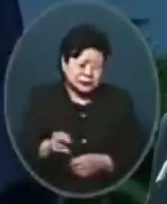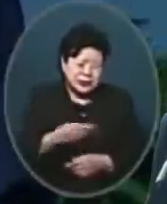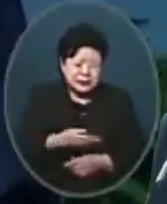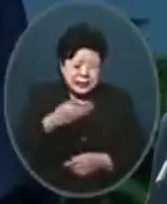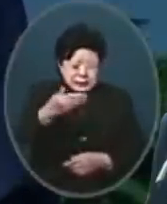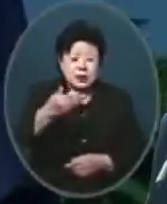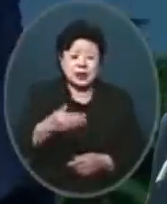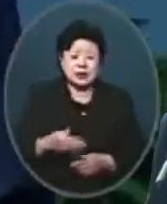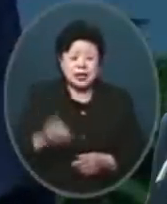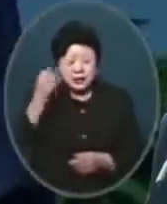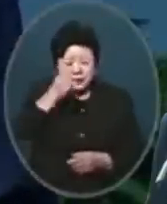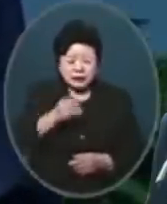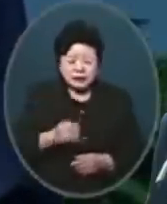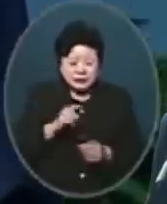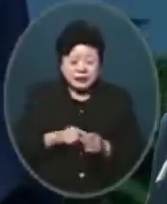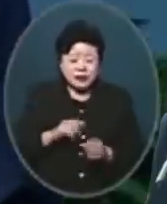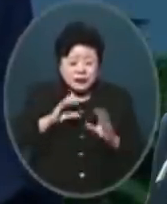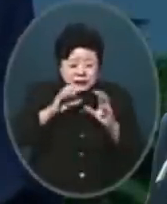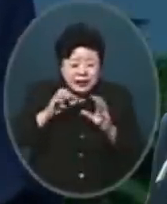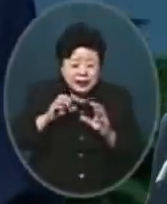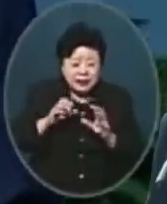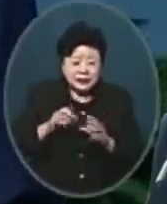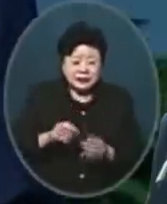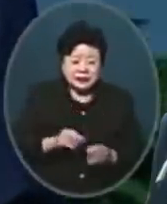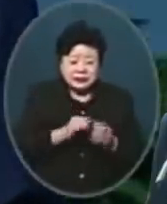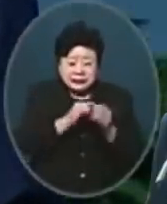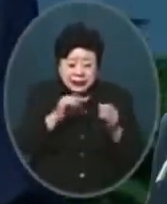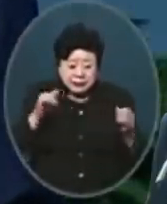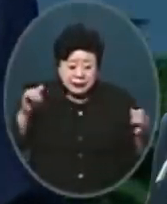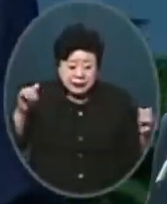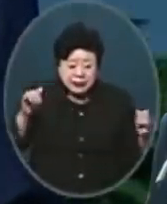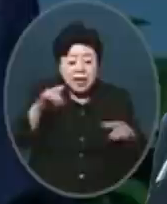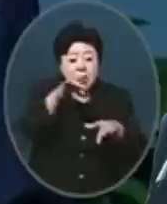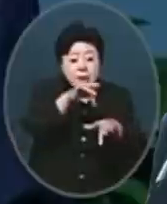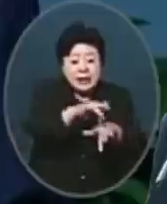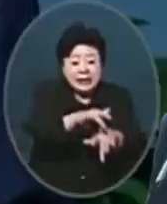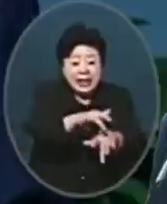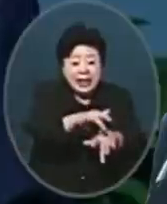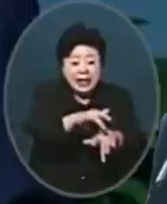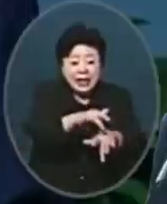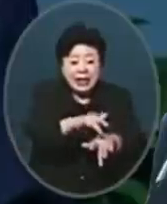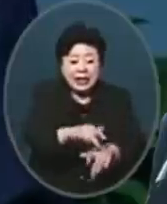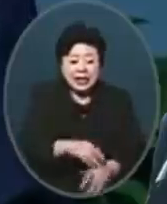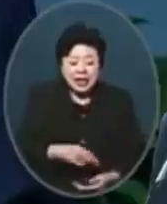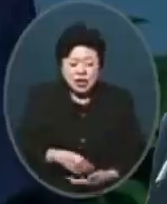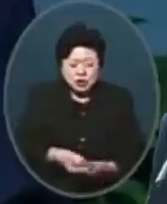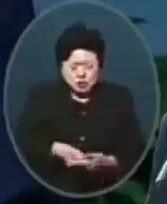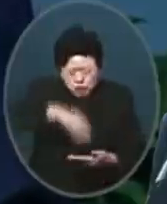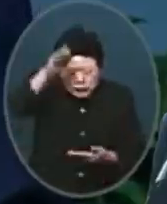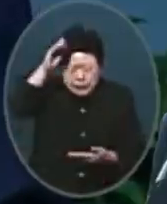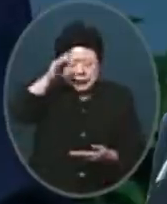4차원의 영적 생활에 들어온 사람은 마귀가 쫓겨나가거든요.